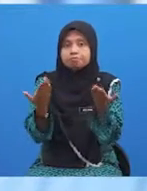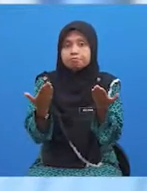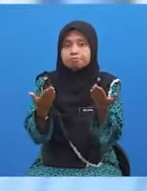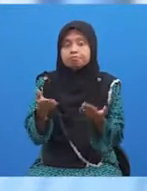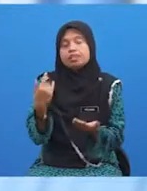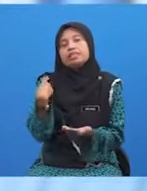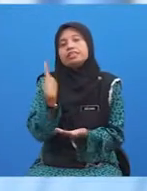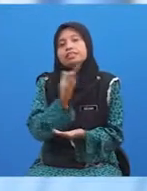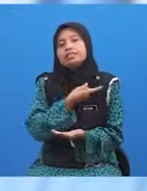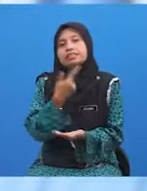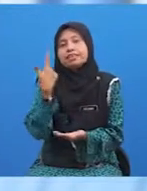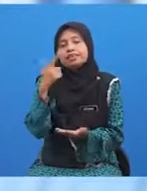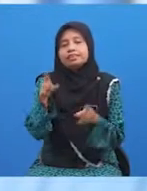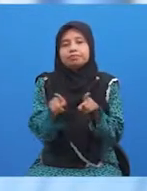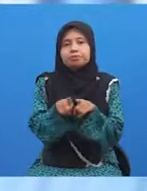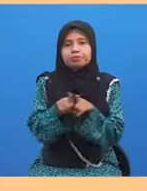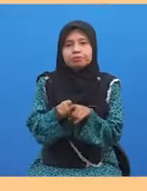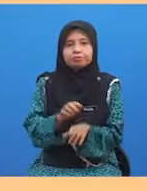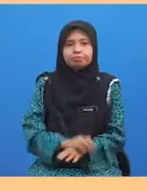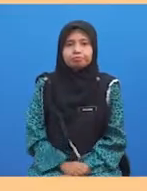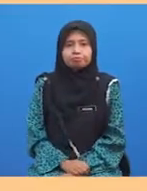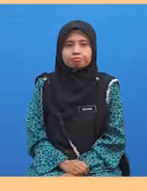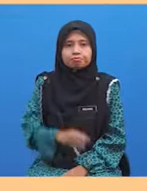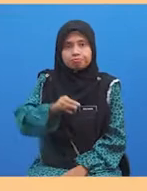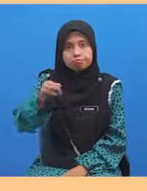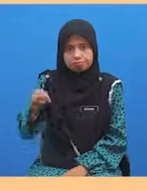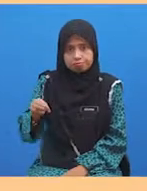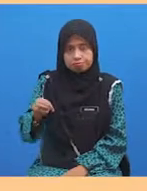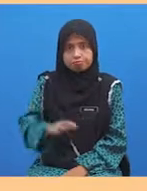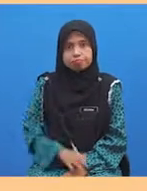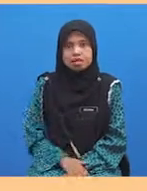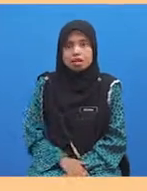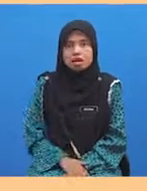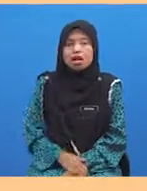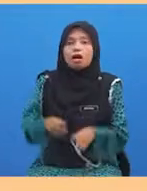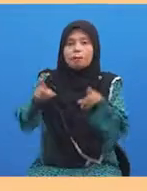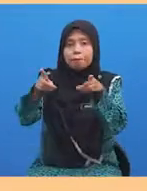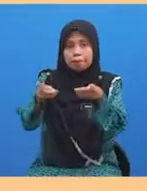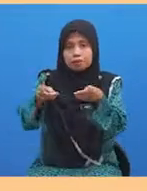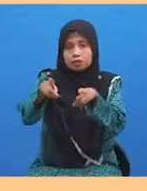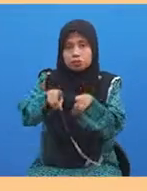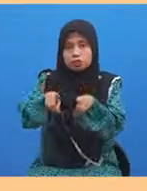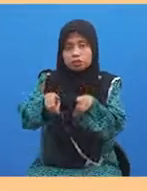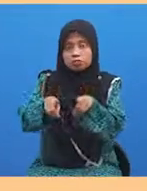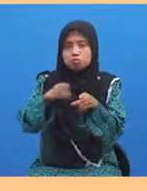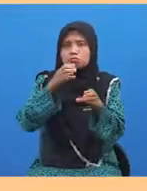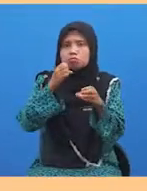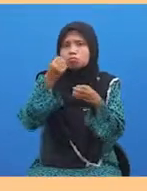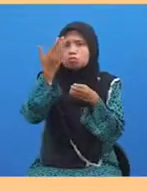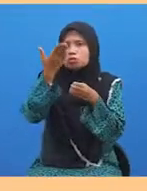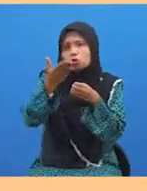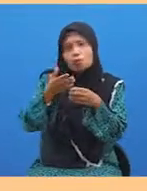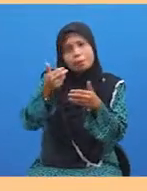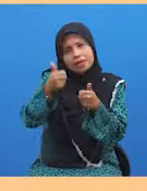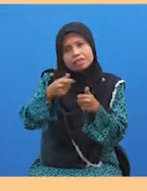Mari kita lihat bersama-sama. Murid-murid, peristiwa ini dikatakan